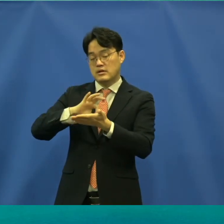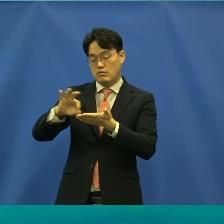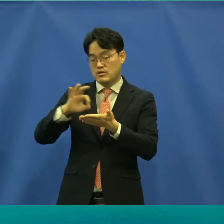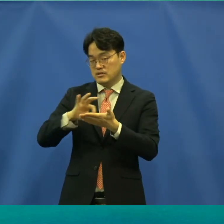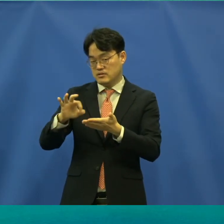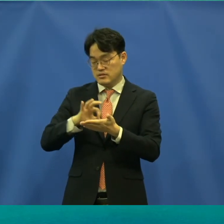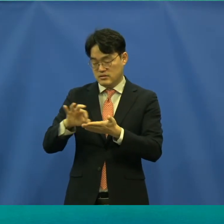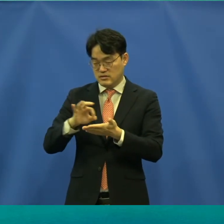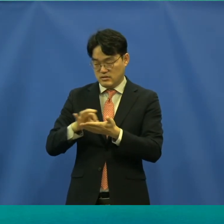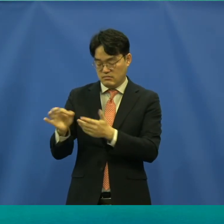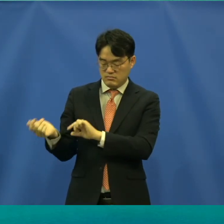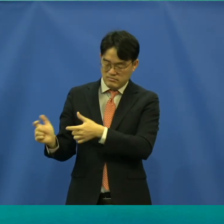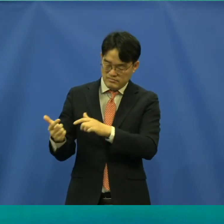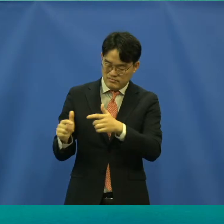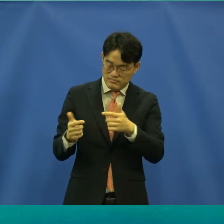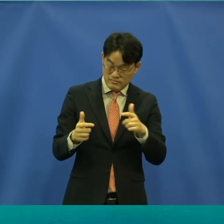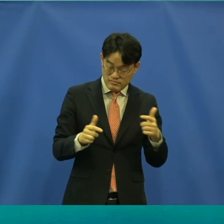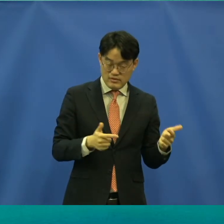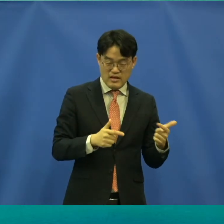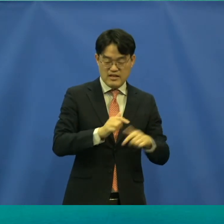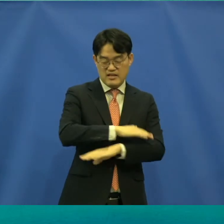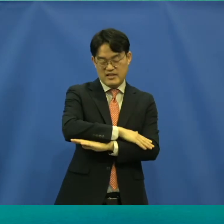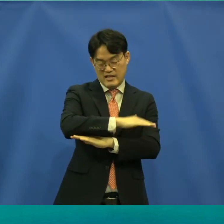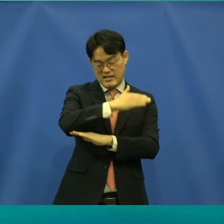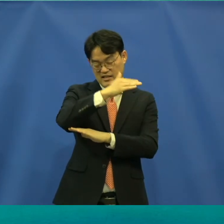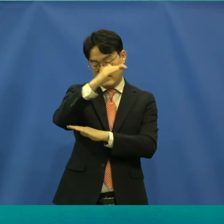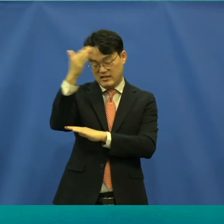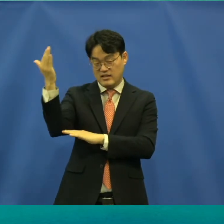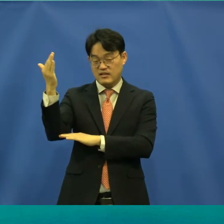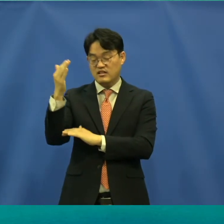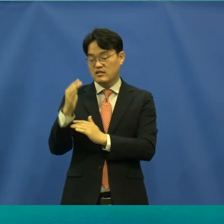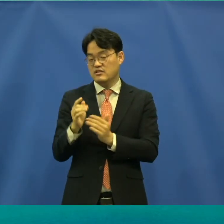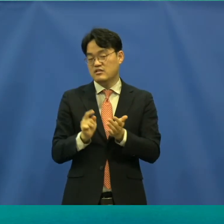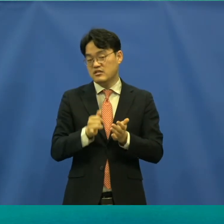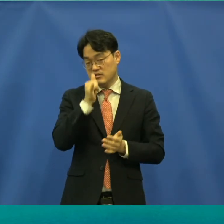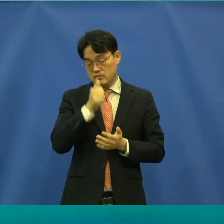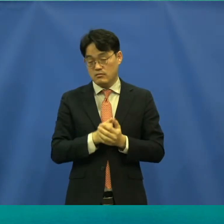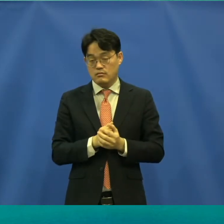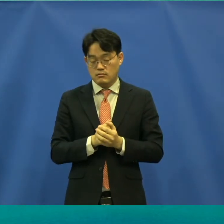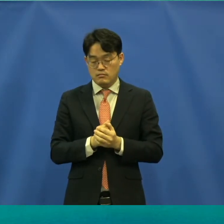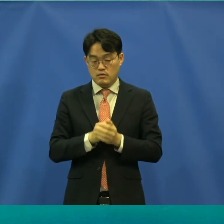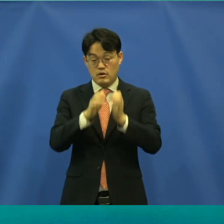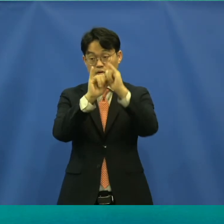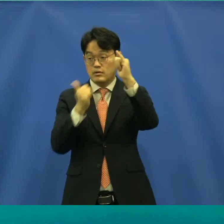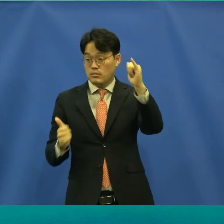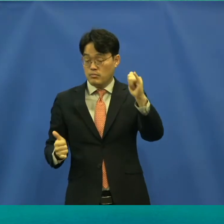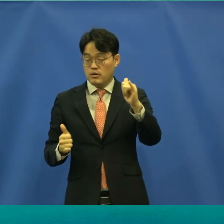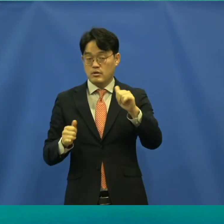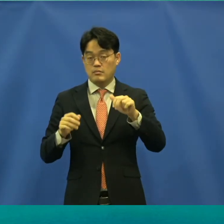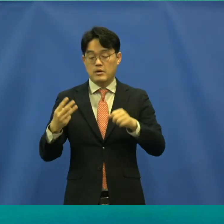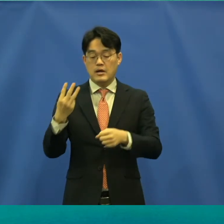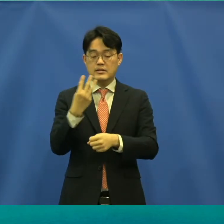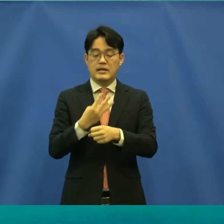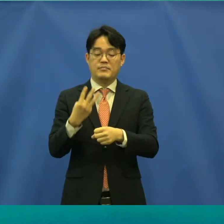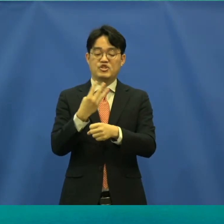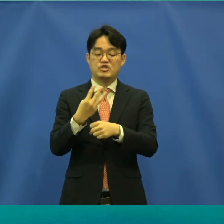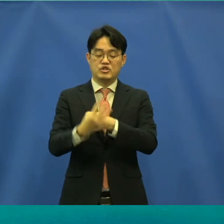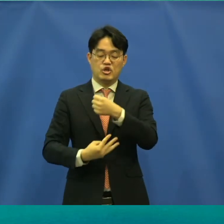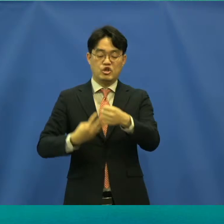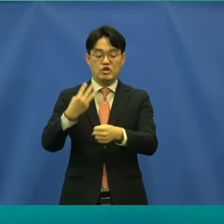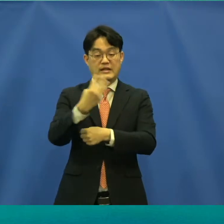역사적인 배경은 3000년 전으로 거슬러 올라가죠. 요나는 솔로몬이 죽은 지 150년 후